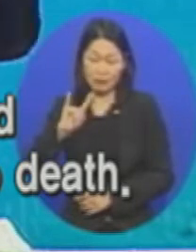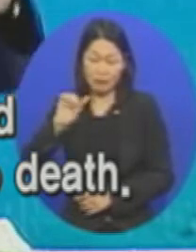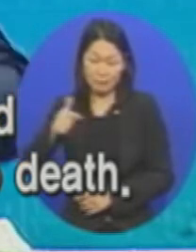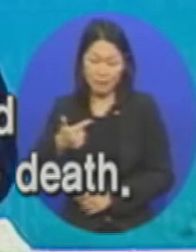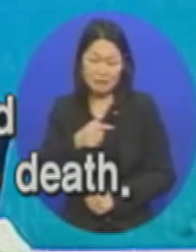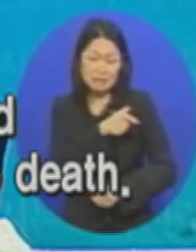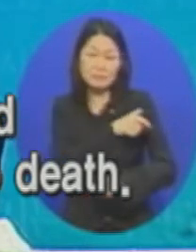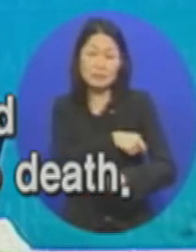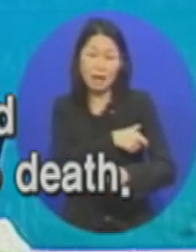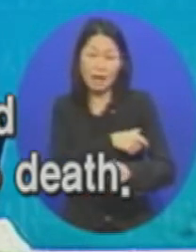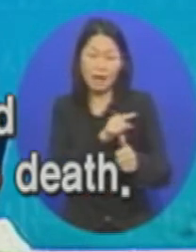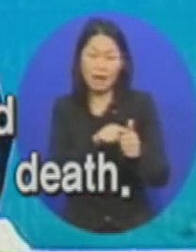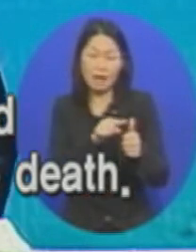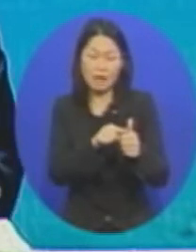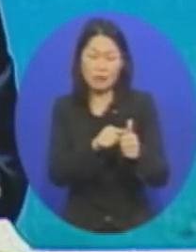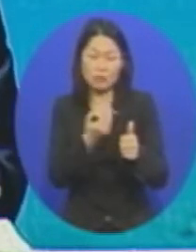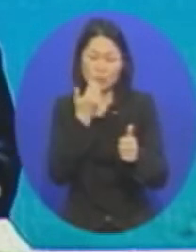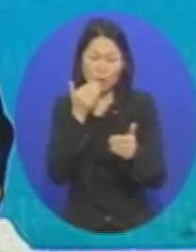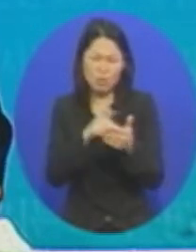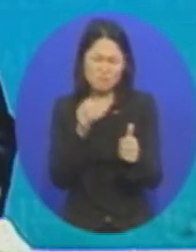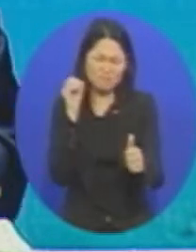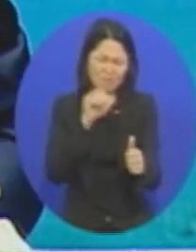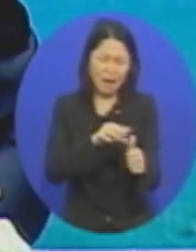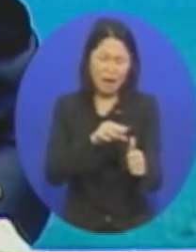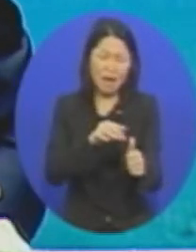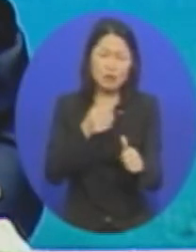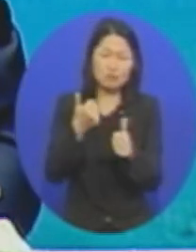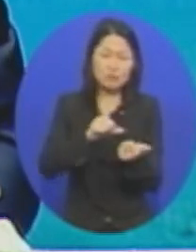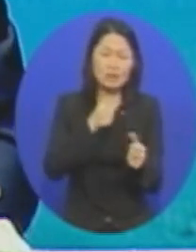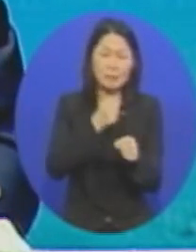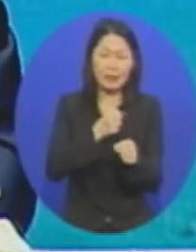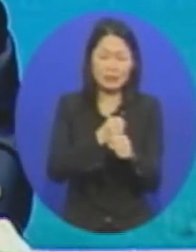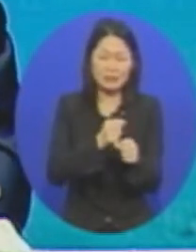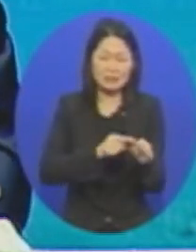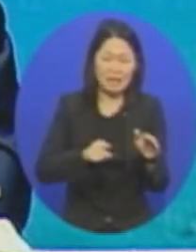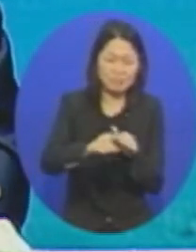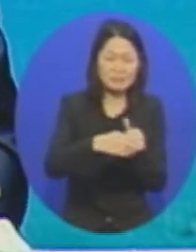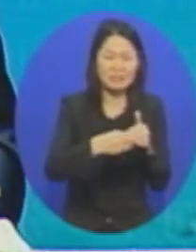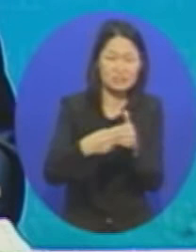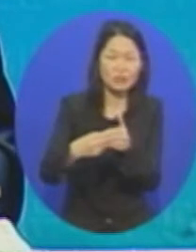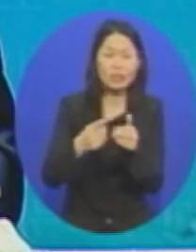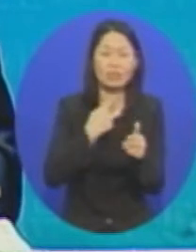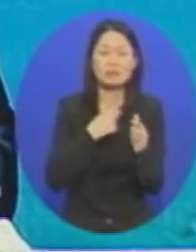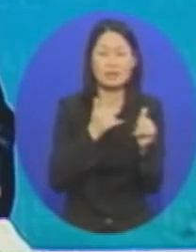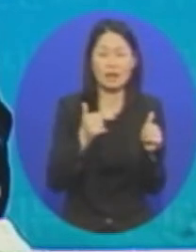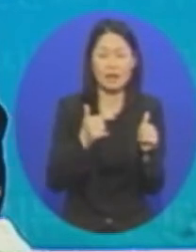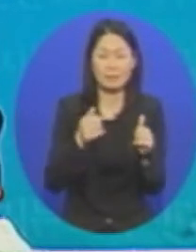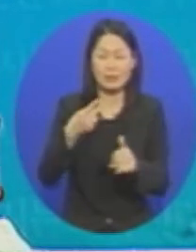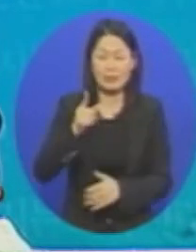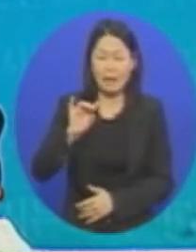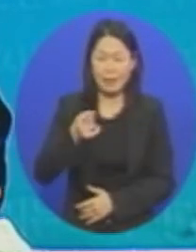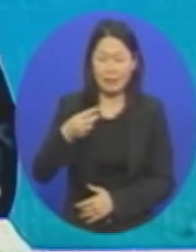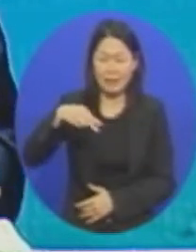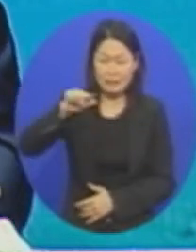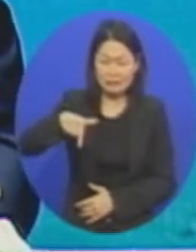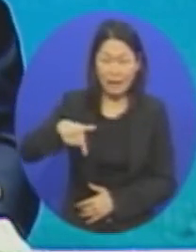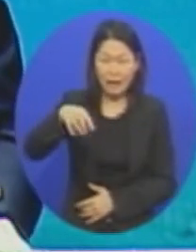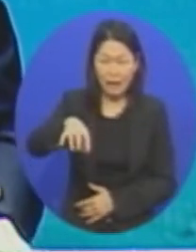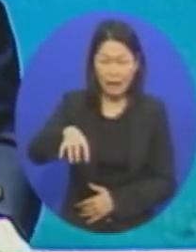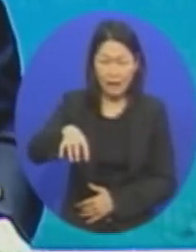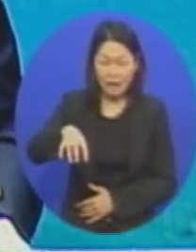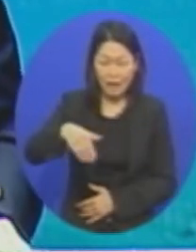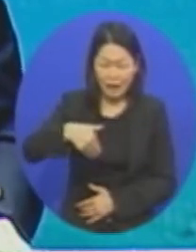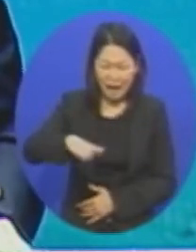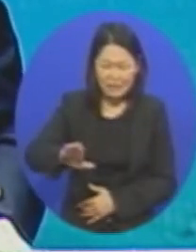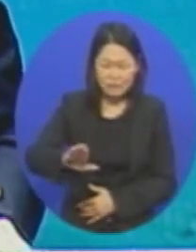주동자 였어요 그는 다메섹 까지 예수 믿는 사람 부드러워서 죽이고 5개가 두려고 저자나